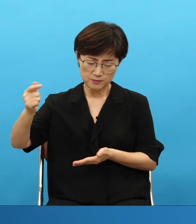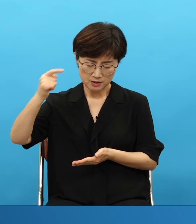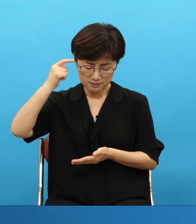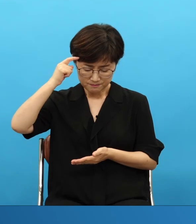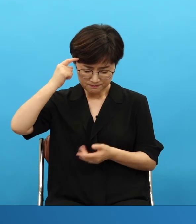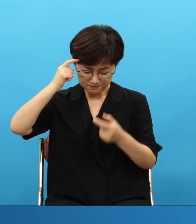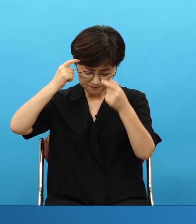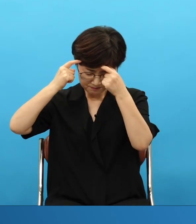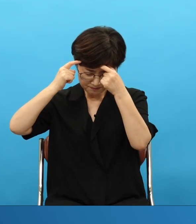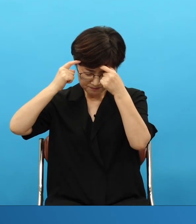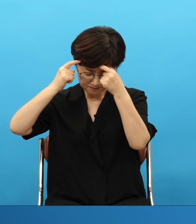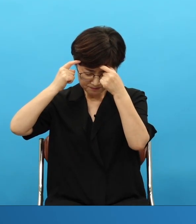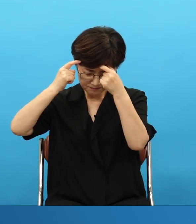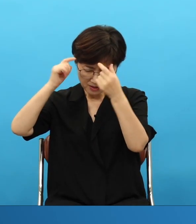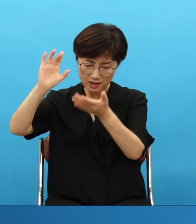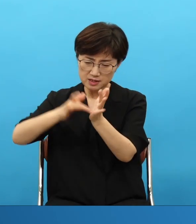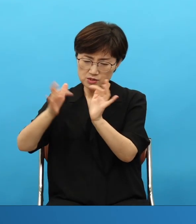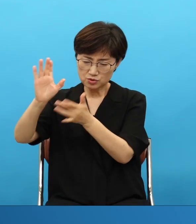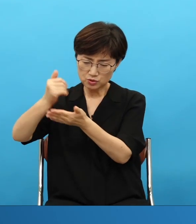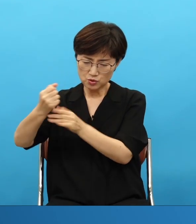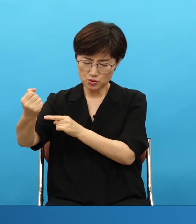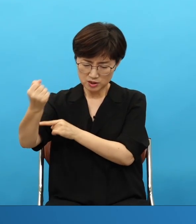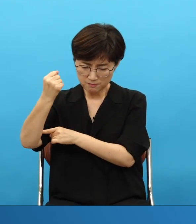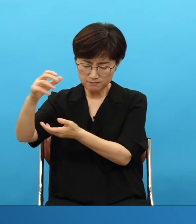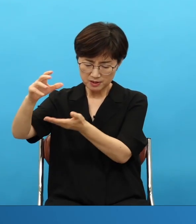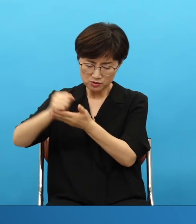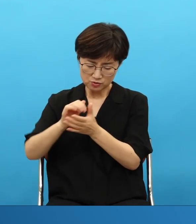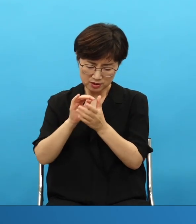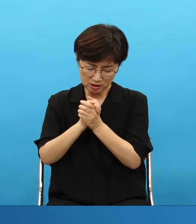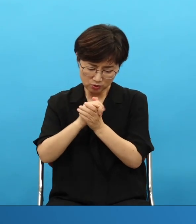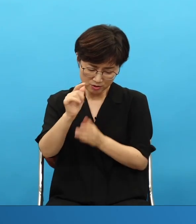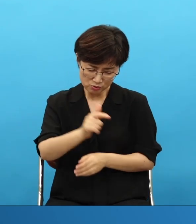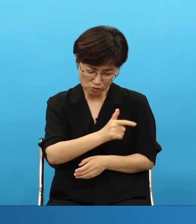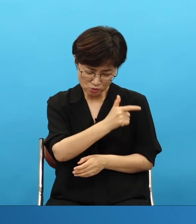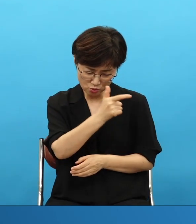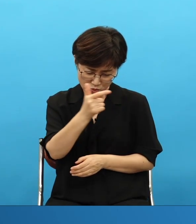보라니까요. must experience this all day long. You pray in the name of Jesus Christ. See what happens.